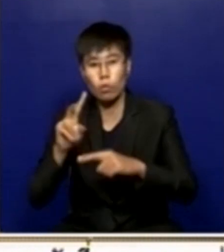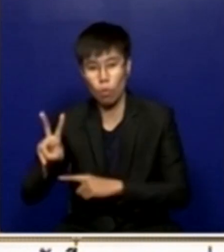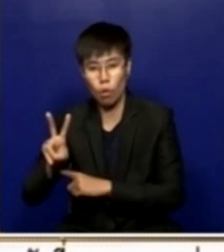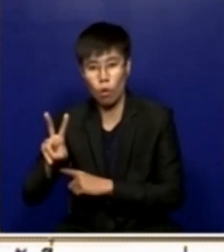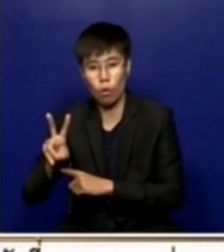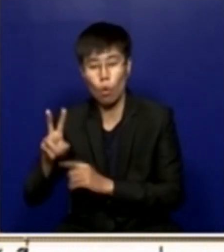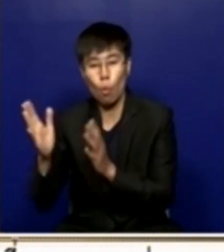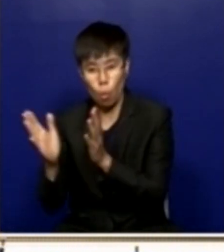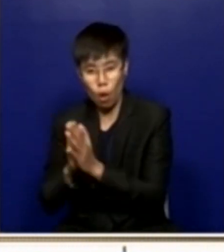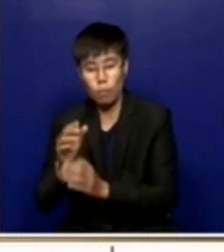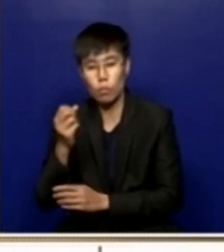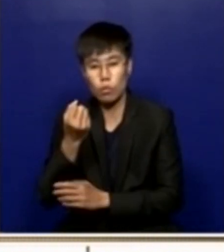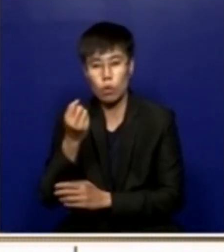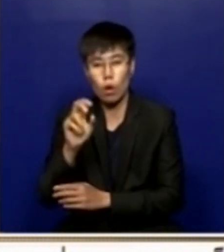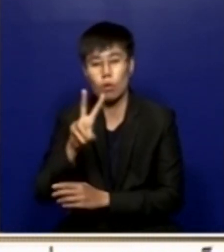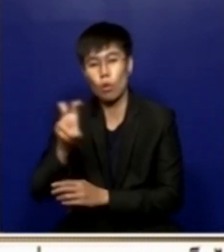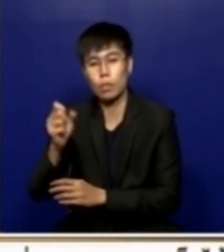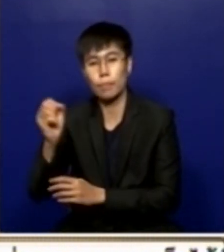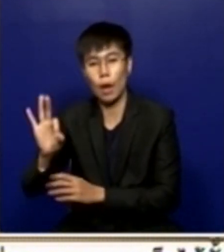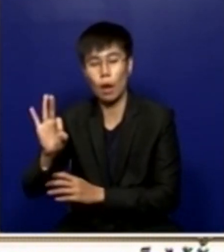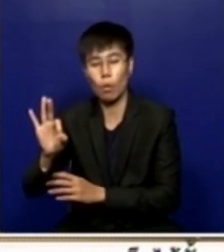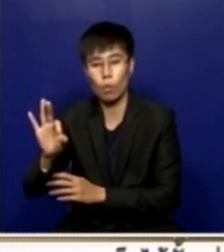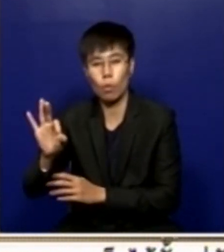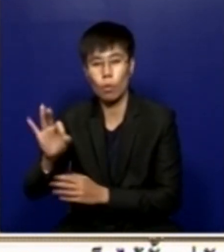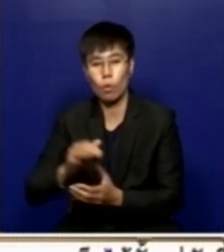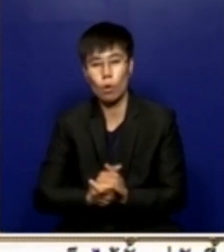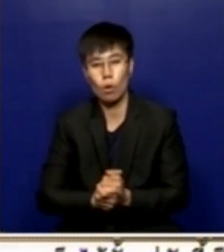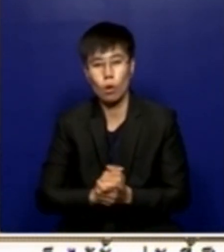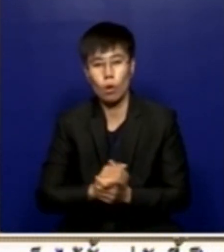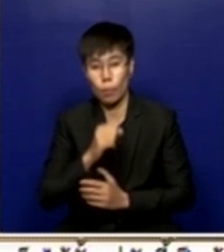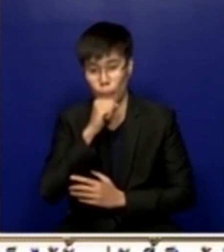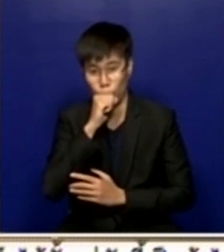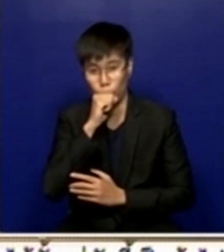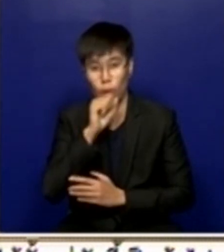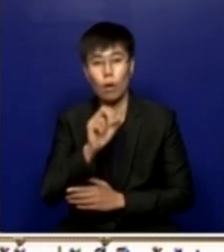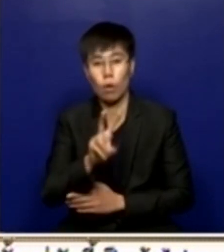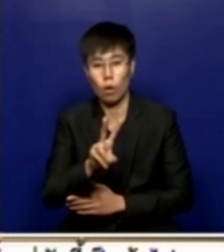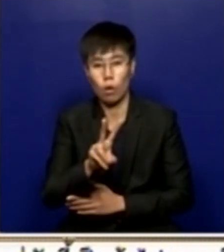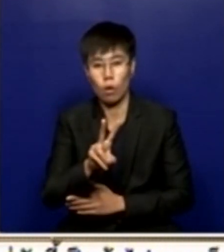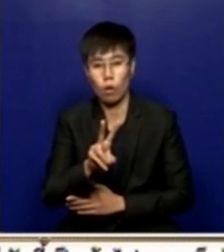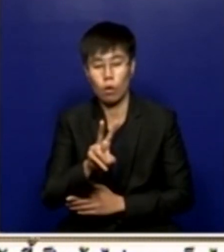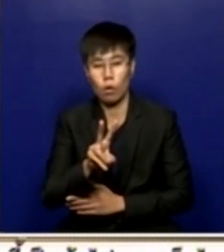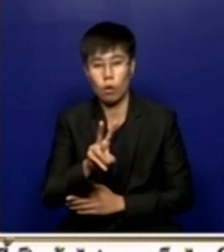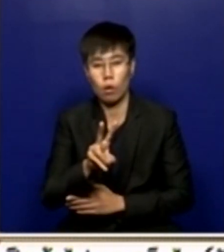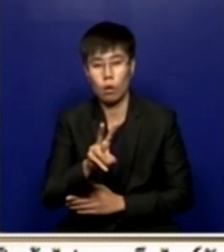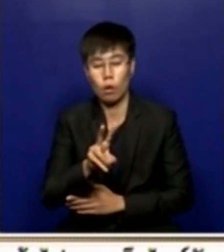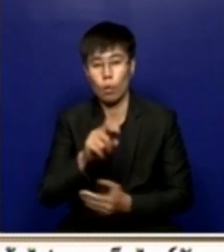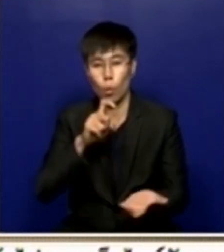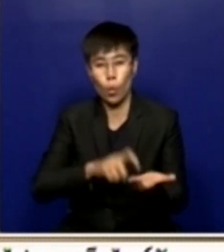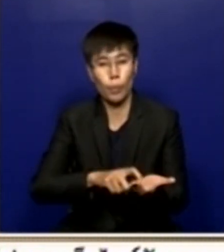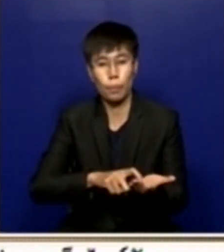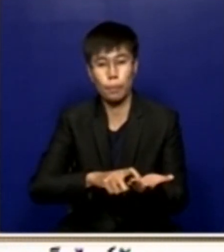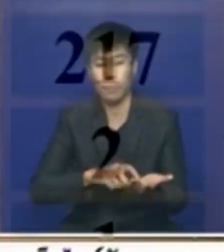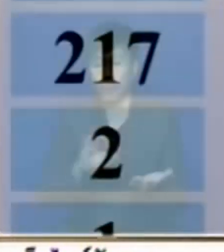ท่านเป็น219ท่านของดออกเสียง 2ท่านไม่รวมคะแนนเสียง